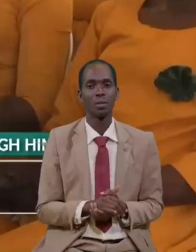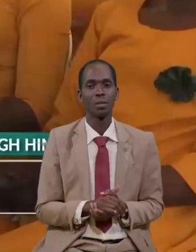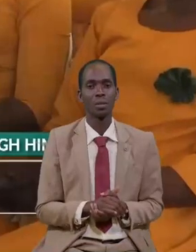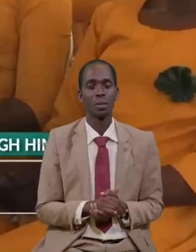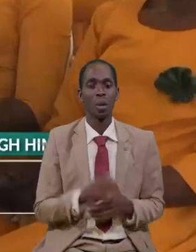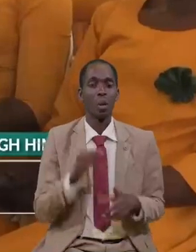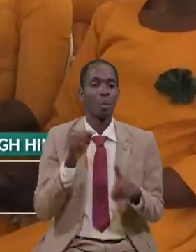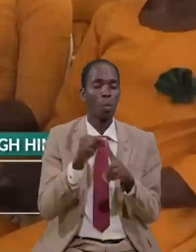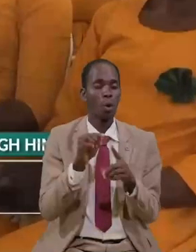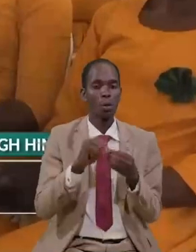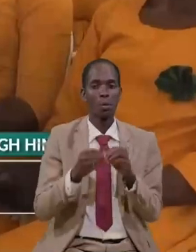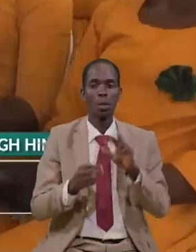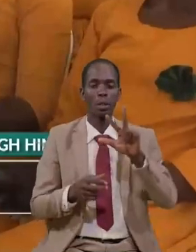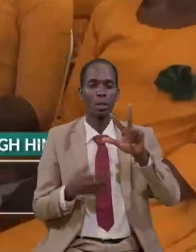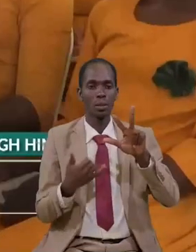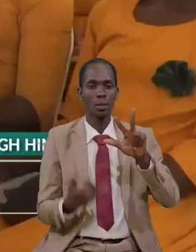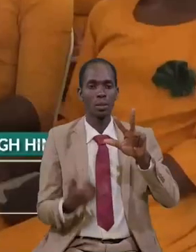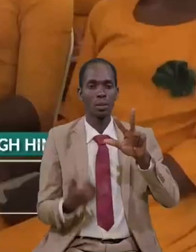Troisième point maintenant.